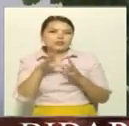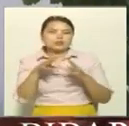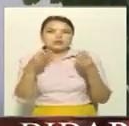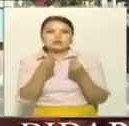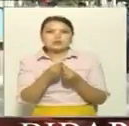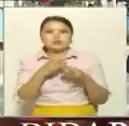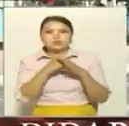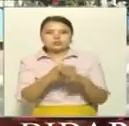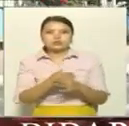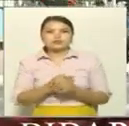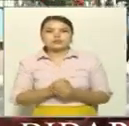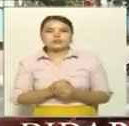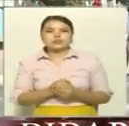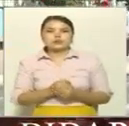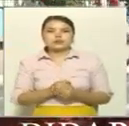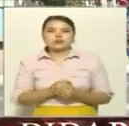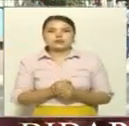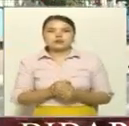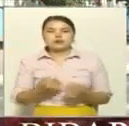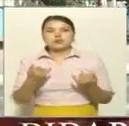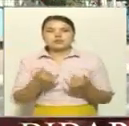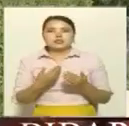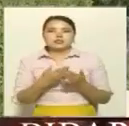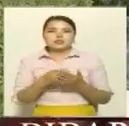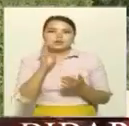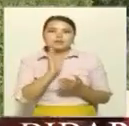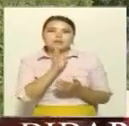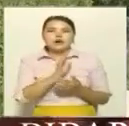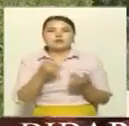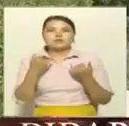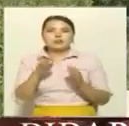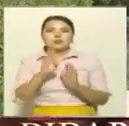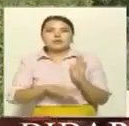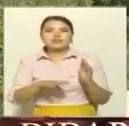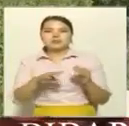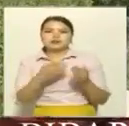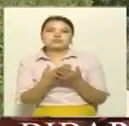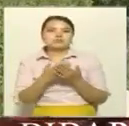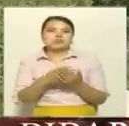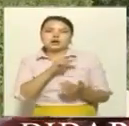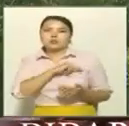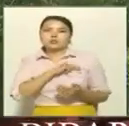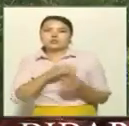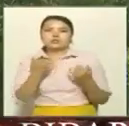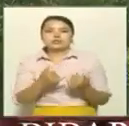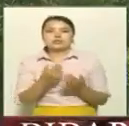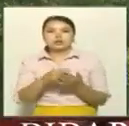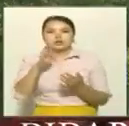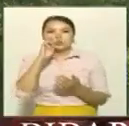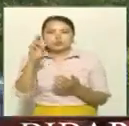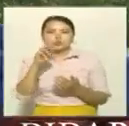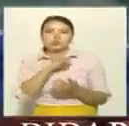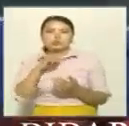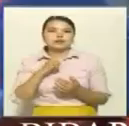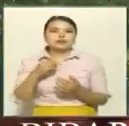мы. В настоящее время выплаты матерям, вышедшим в декретный отпуск без работы, предоставляются из республиканского бюджета, а